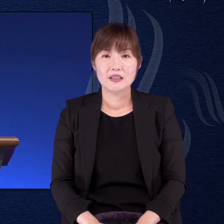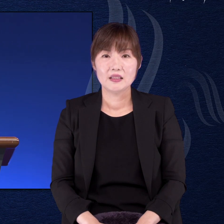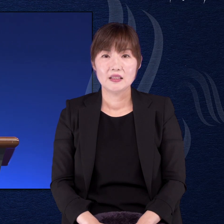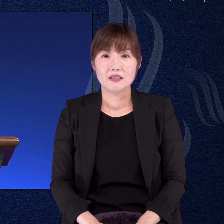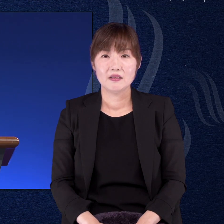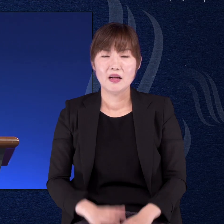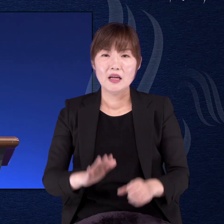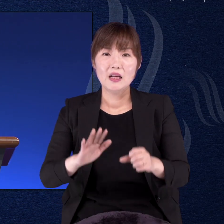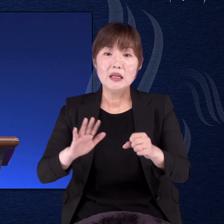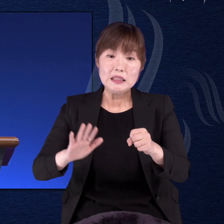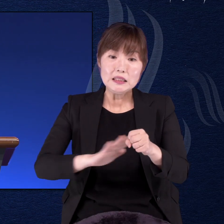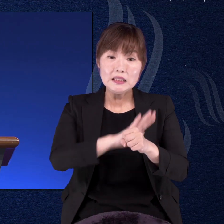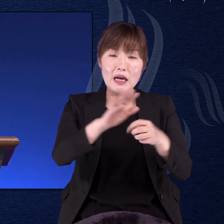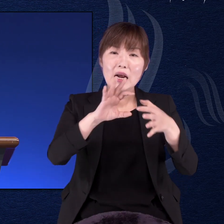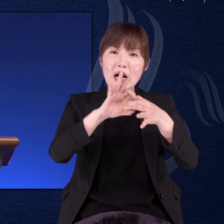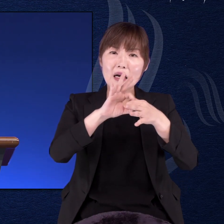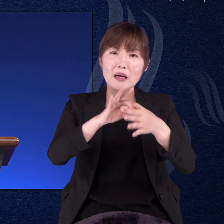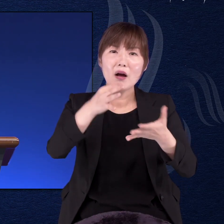아파요.